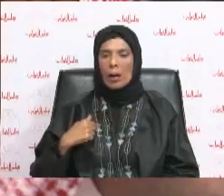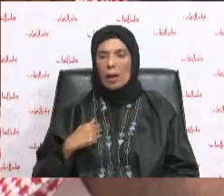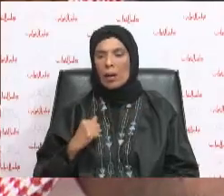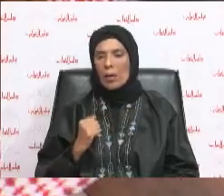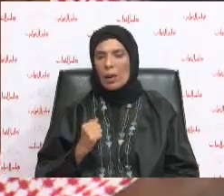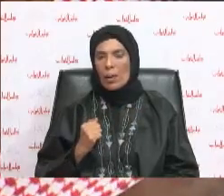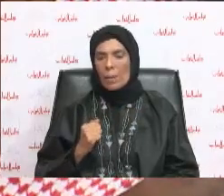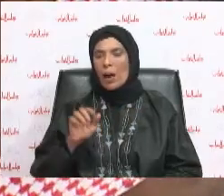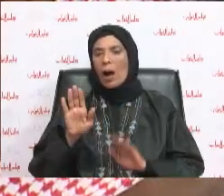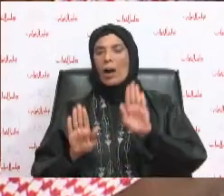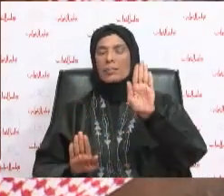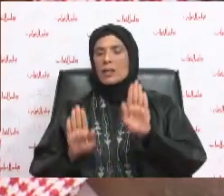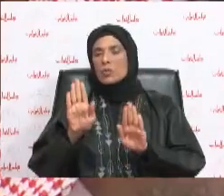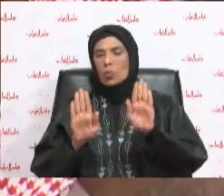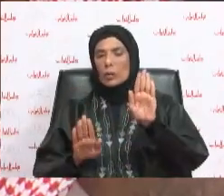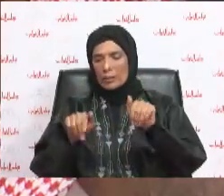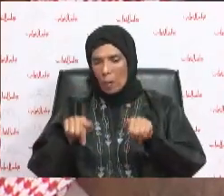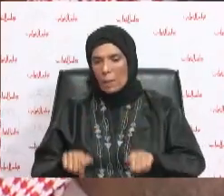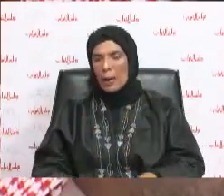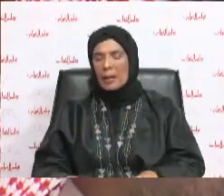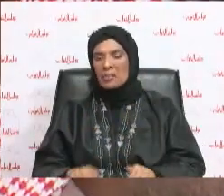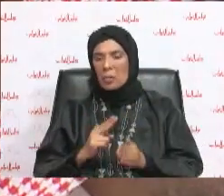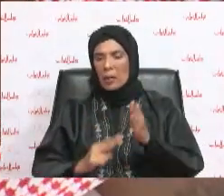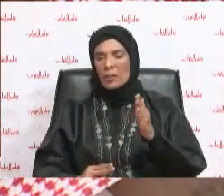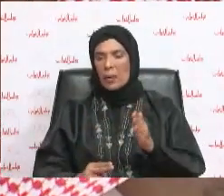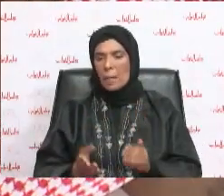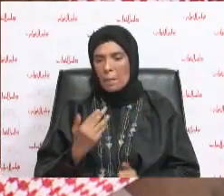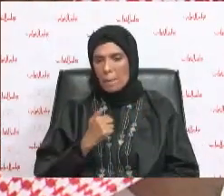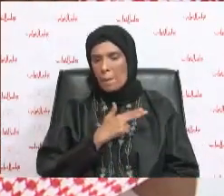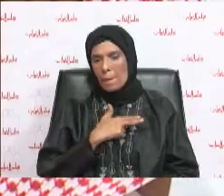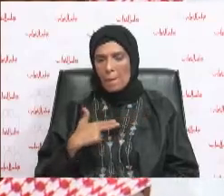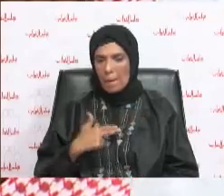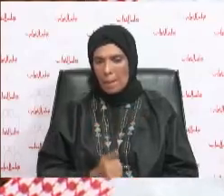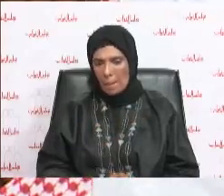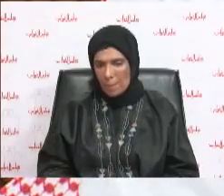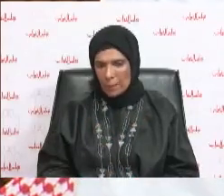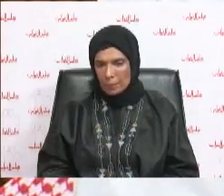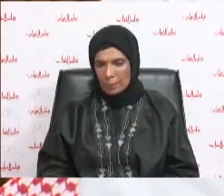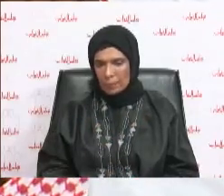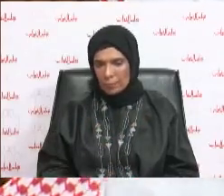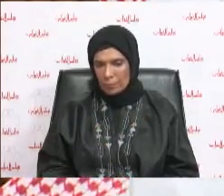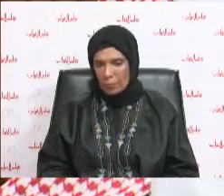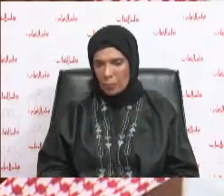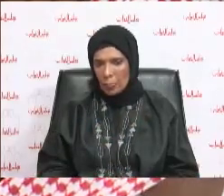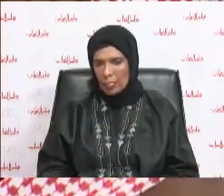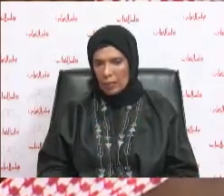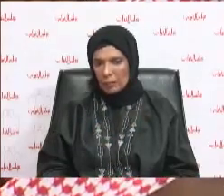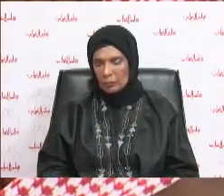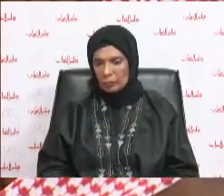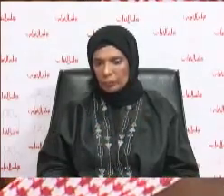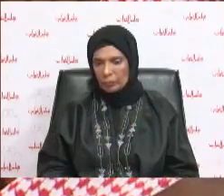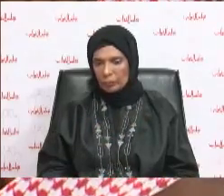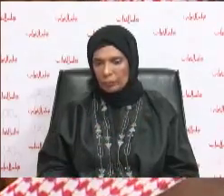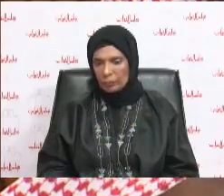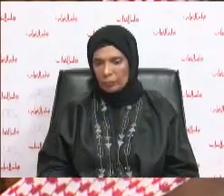لأن التصويت هم أصحاب القرار مو الحكومة. وقالها وزير المجلسين عدة مرات، وأنا دائما أقول على